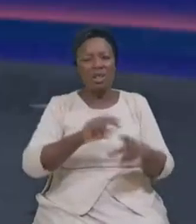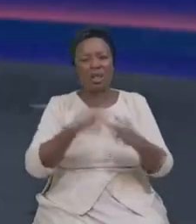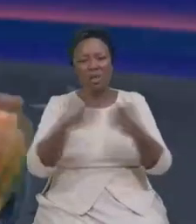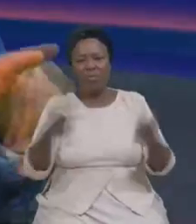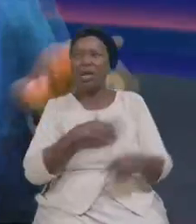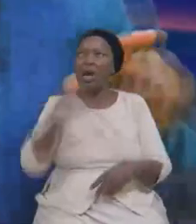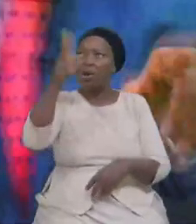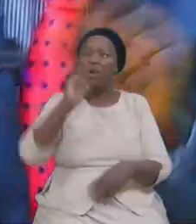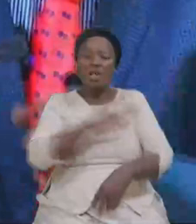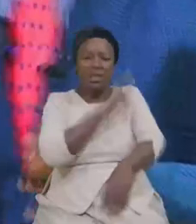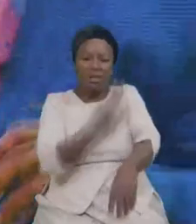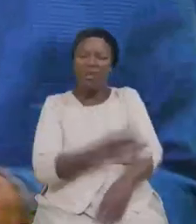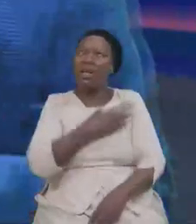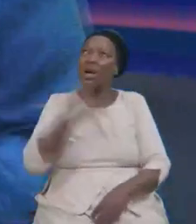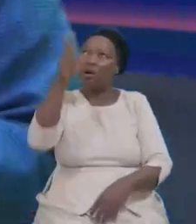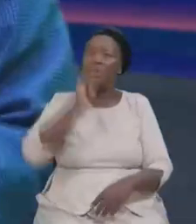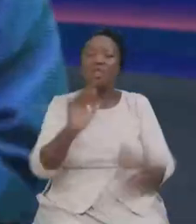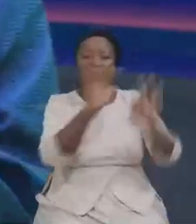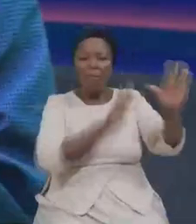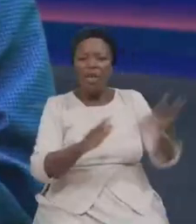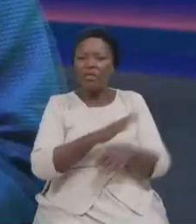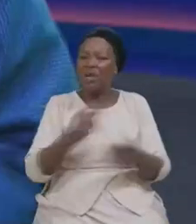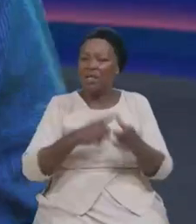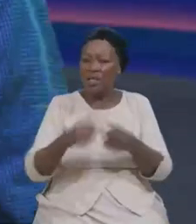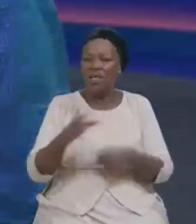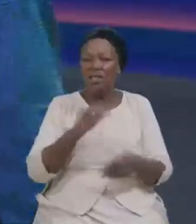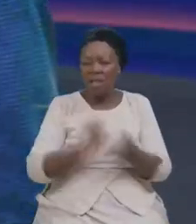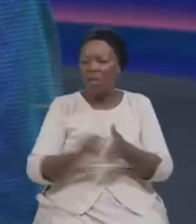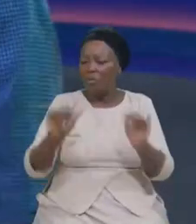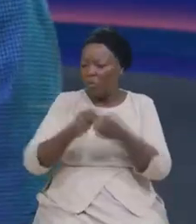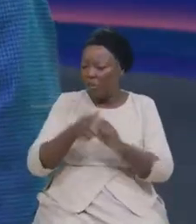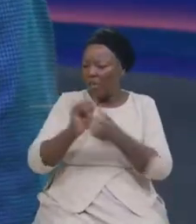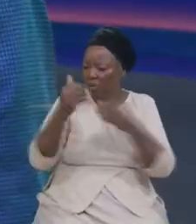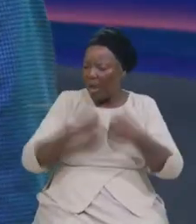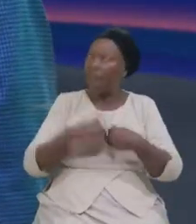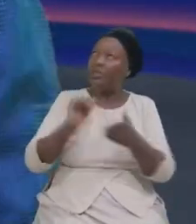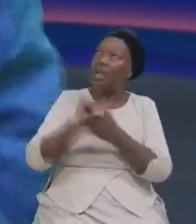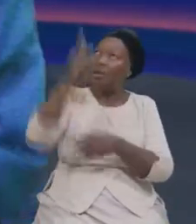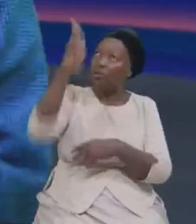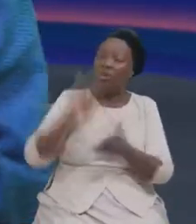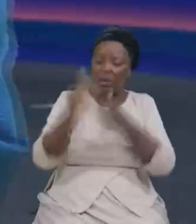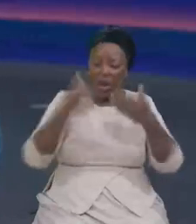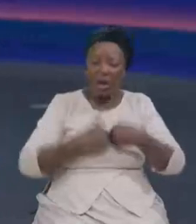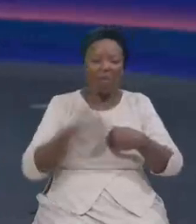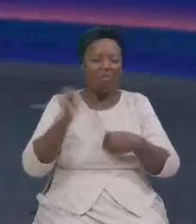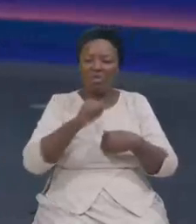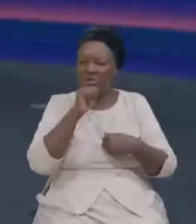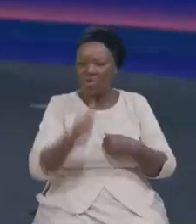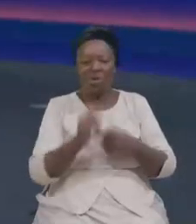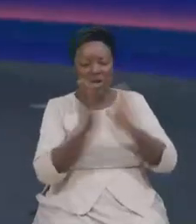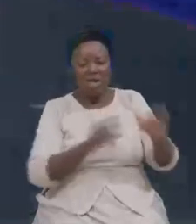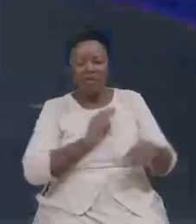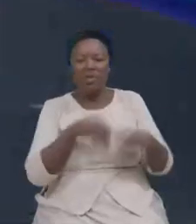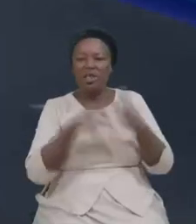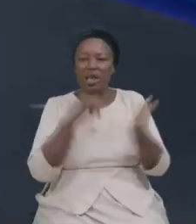est miséricordieux. Et il n'y a aucun problème que nous puissions avoir que Dieu ne puisse régler. Maintenant, voyons